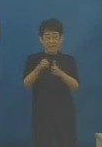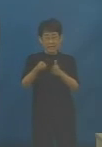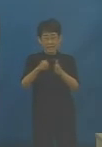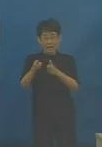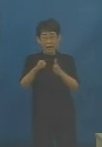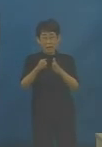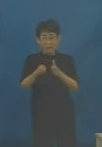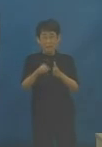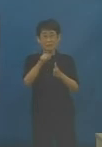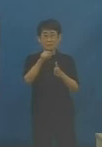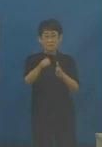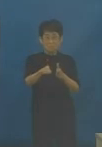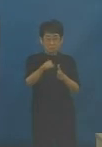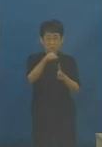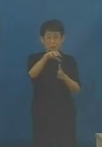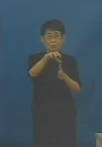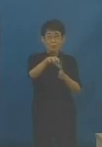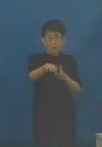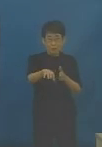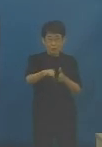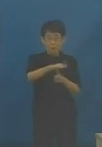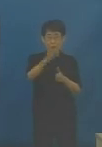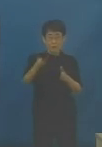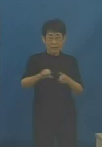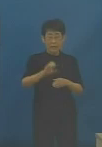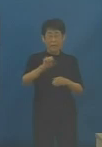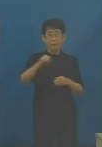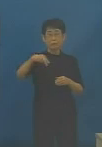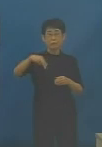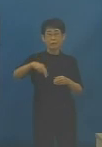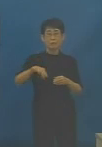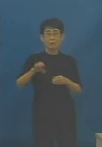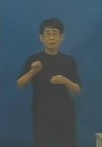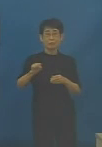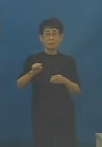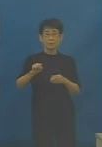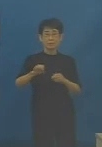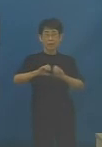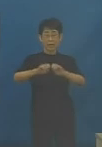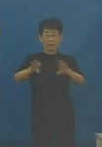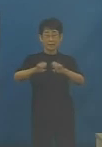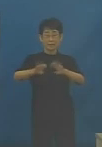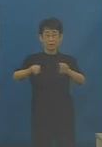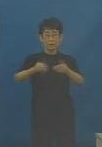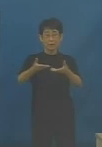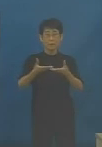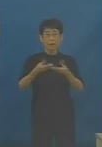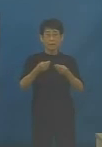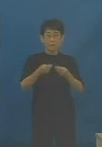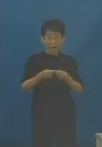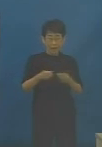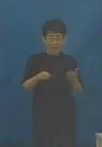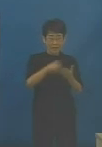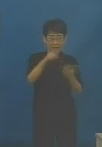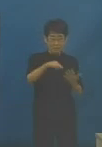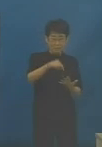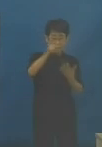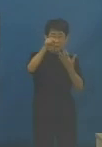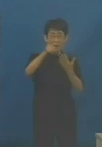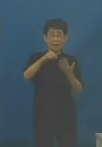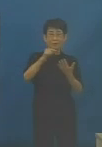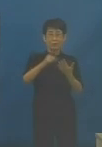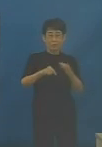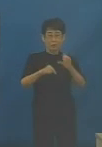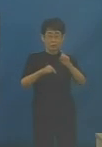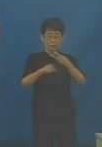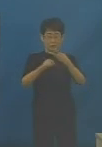など、そういうものを発信していただきますと、商品が当たると、まあ、このようなキャンペーンをまた10月から展開をすること